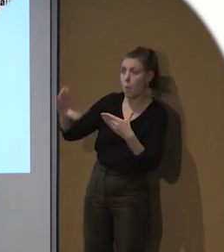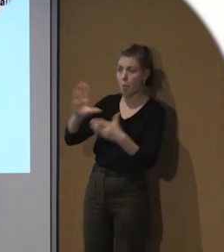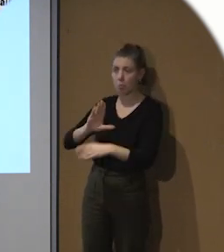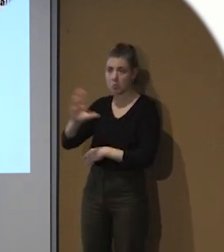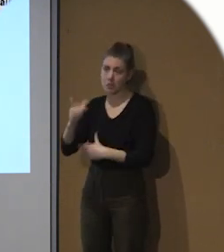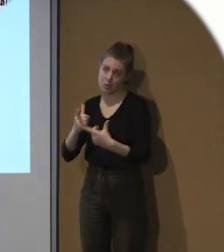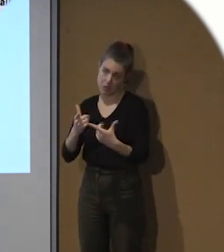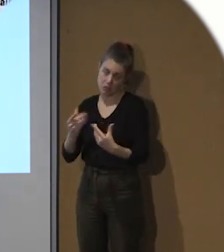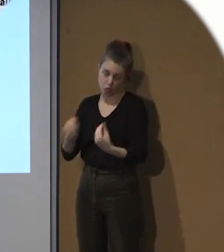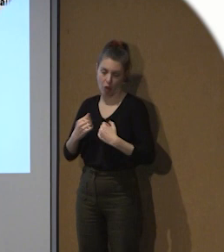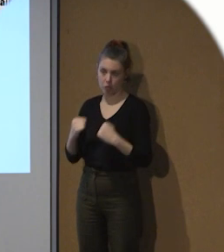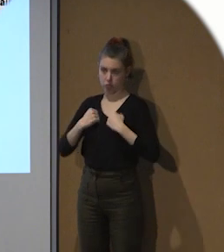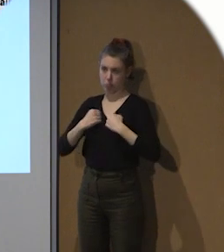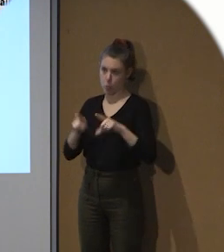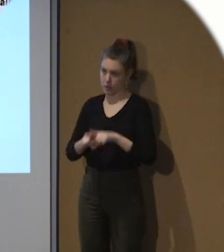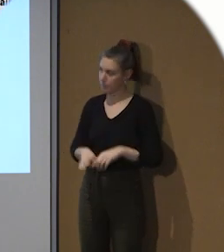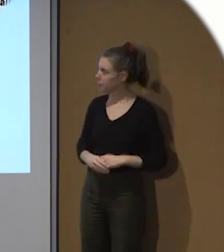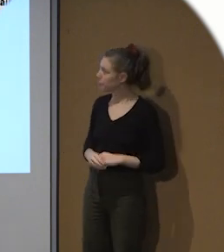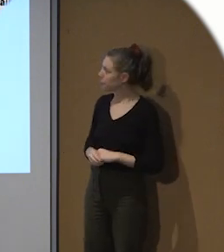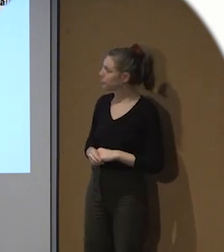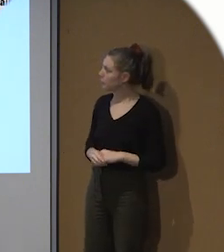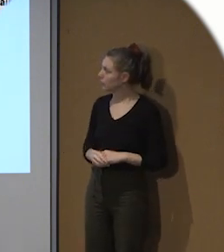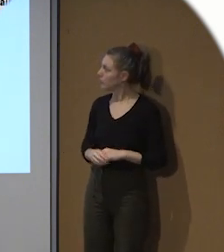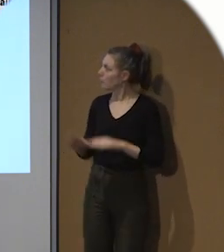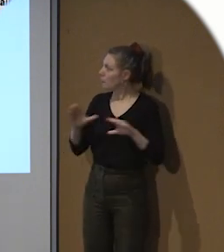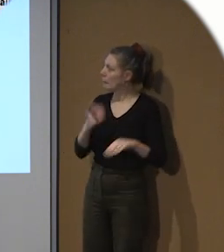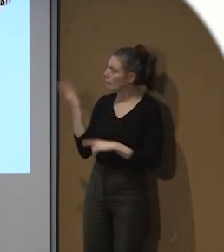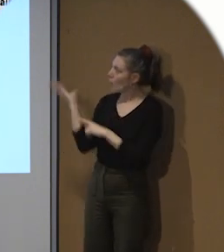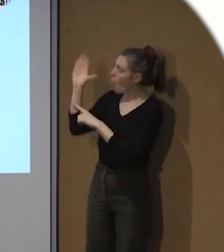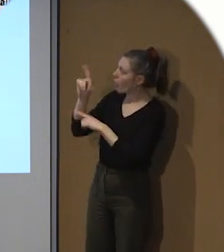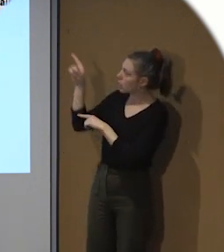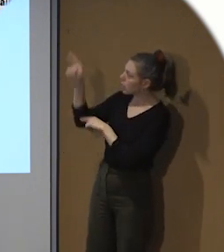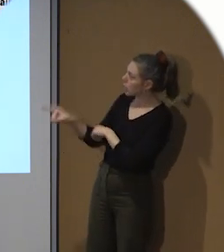Les effets de l'activité physique et sportive, donc j'ai fait un autre schéma pour